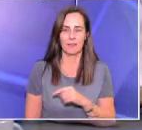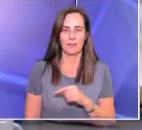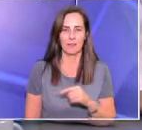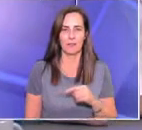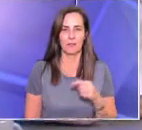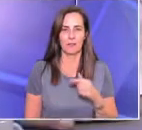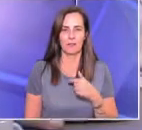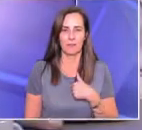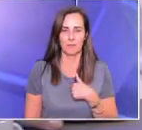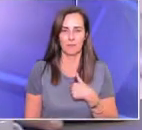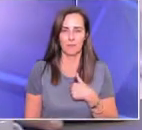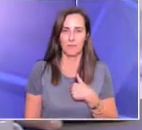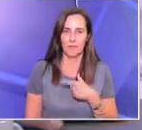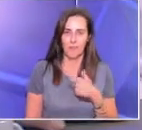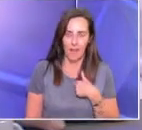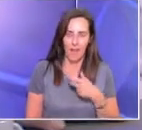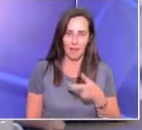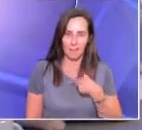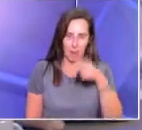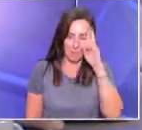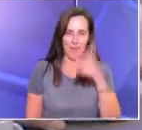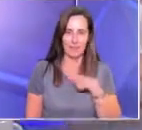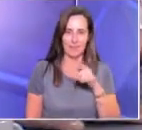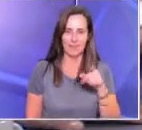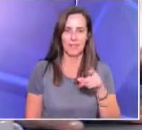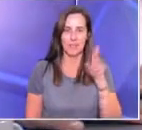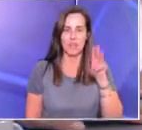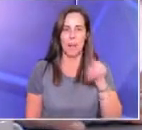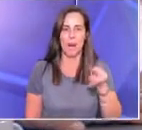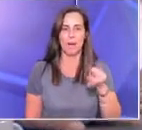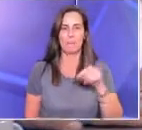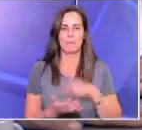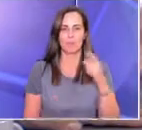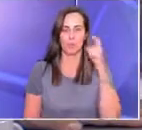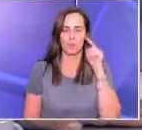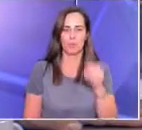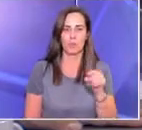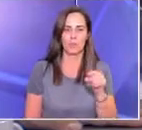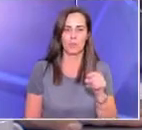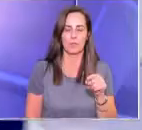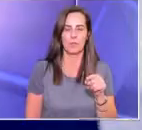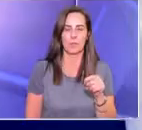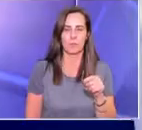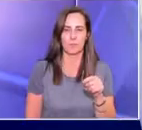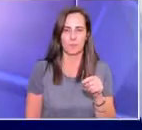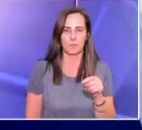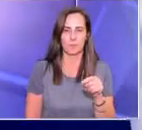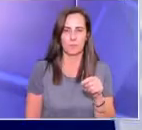אני... לא מאמר, כולם. אני מאמר. אני מאמר על קאמרי שם, מסיבה אחת שאני חושב שזה יצטרף למגמה של...